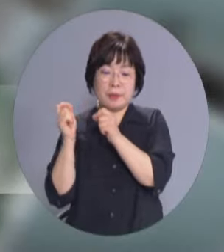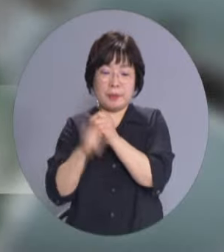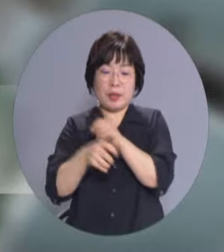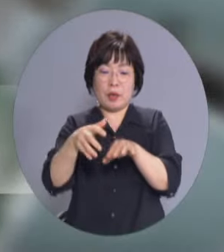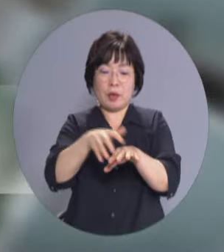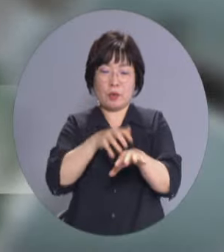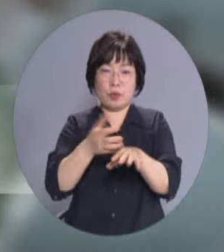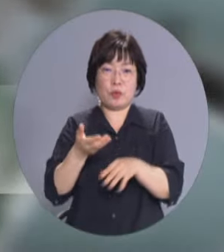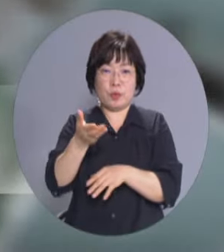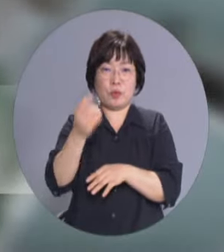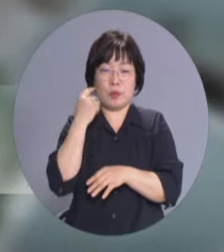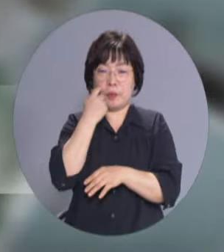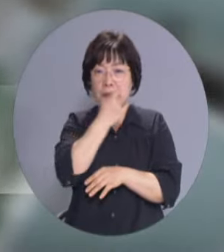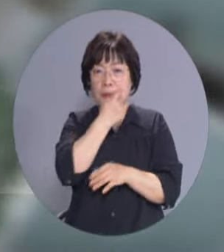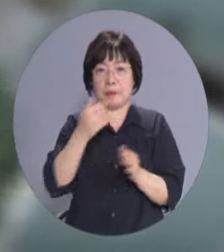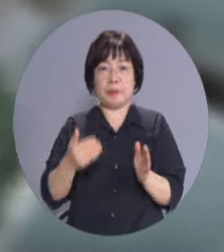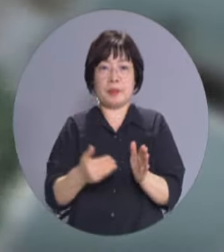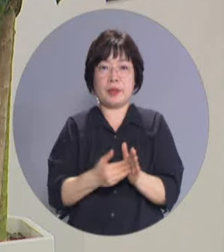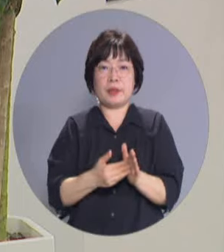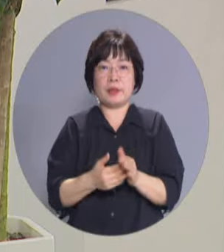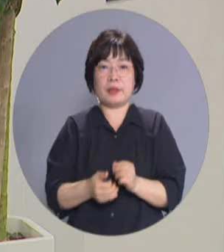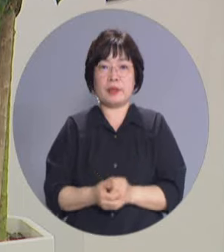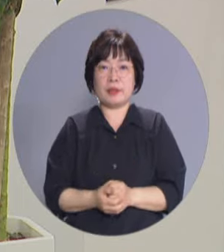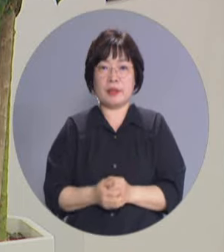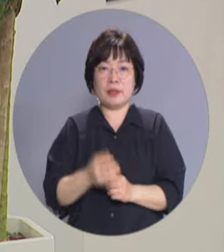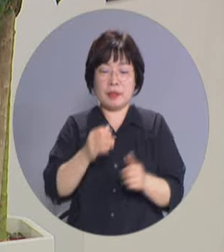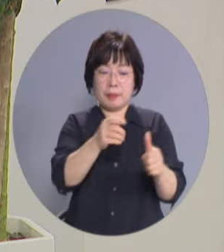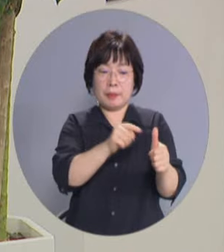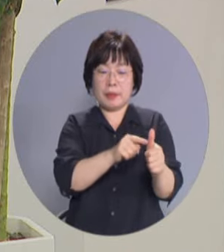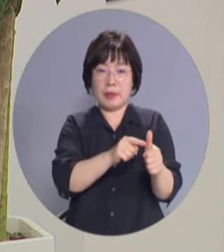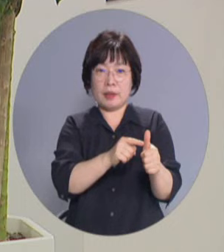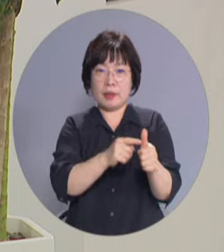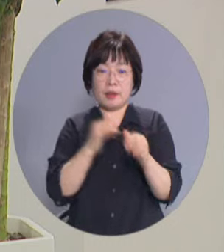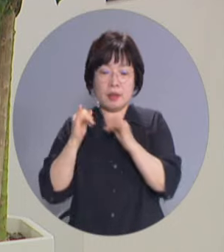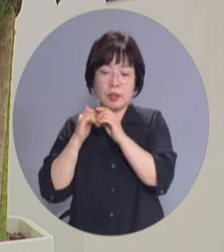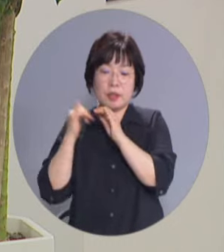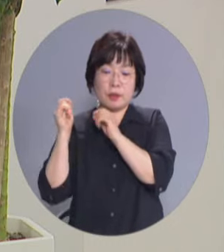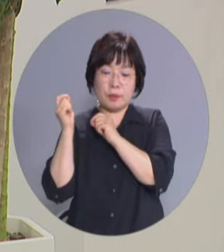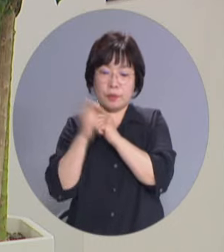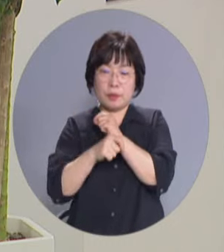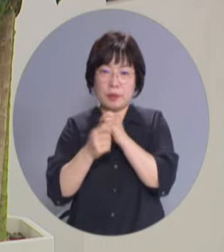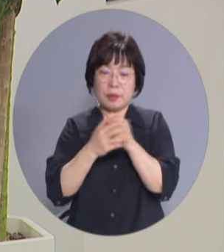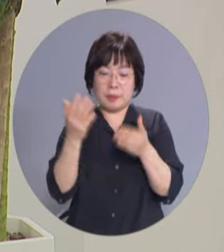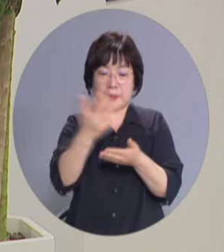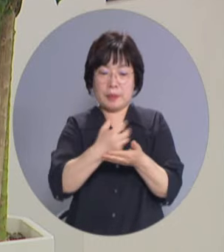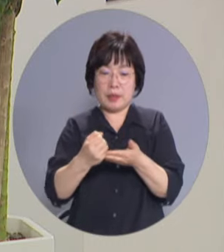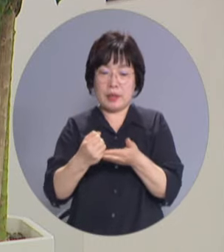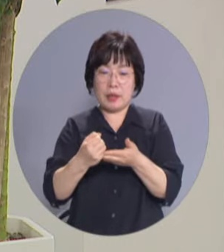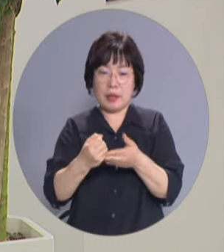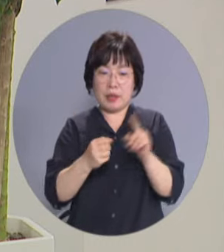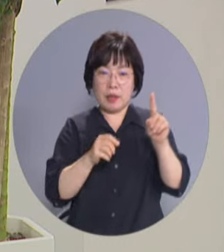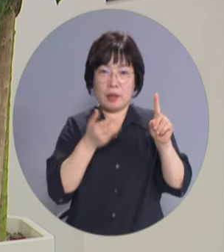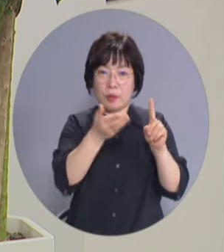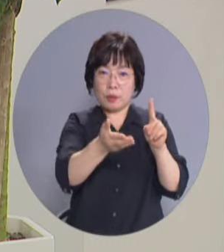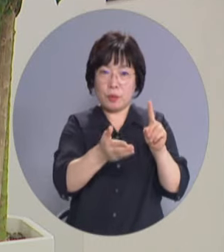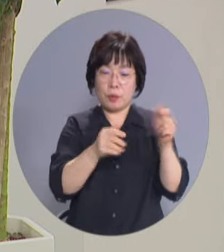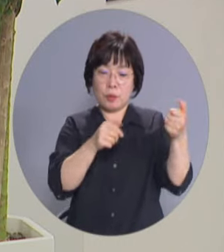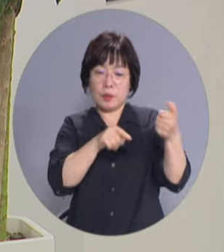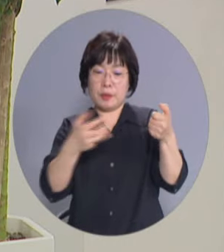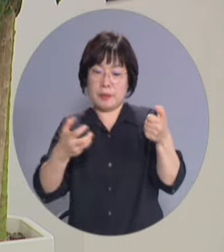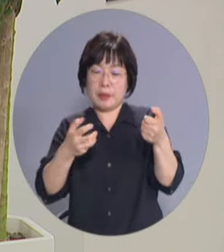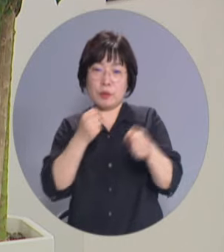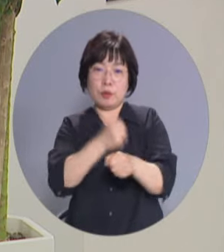조직에게 건내준 것으로 확인됐습니다 검거된 피의자는 보이스 피싱 편치 전달 권당 50에서 80만 원 상당의